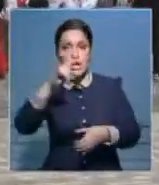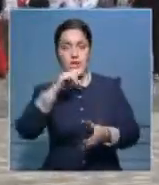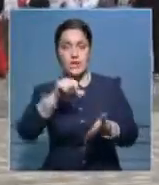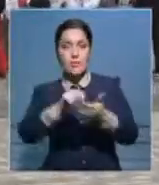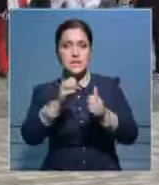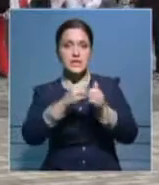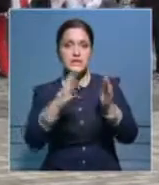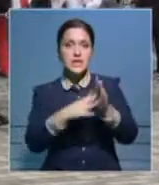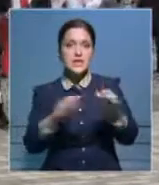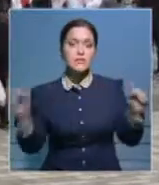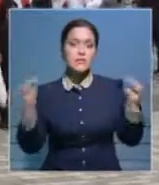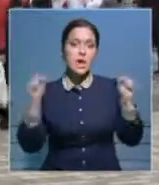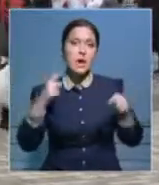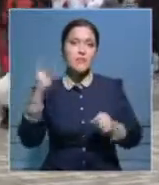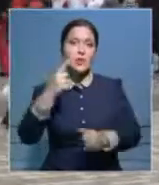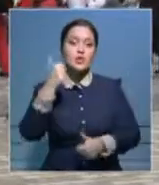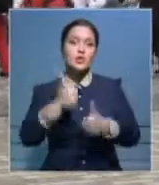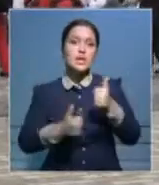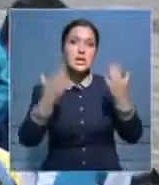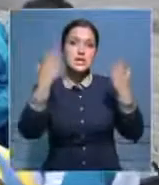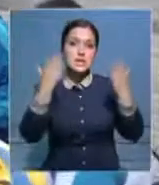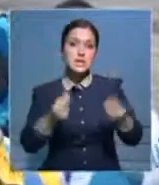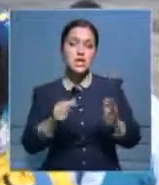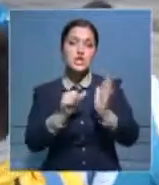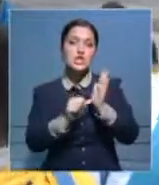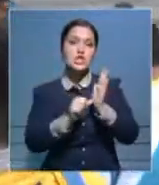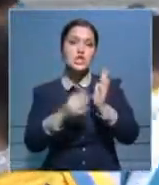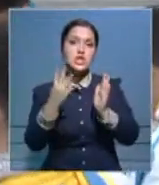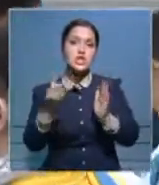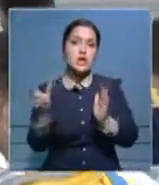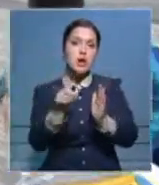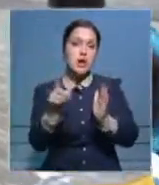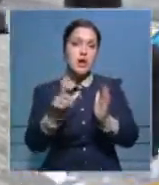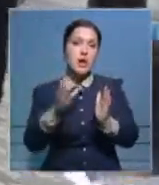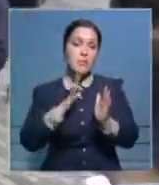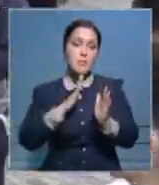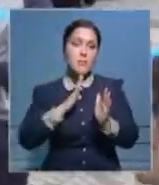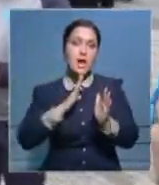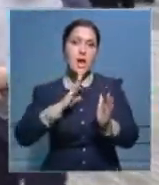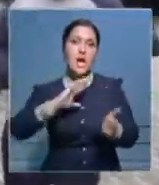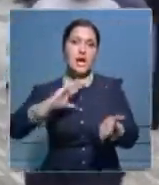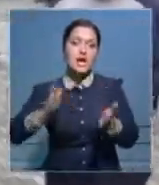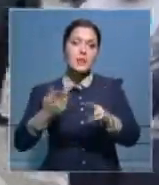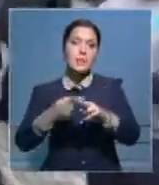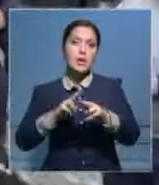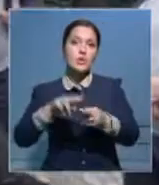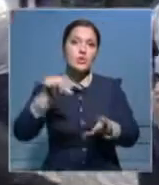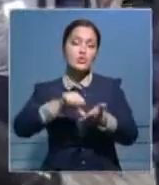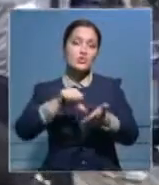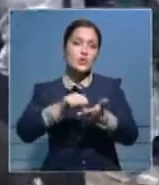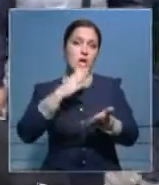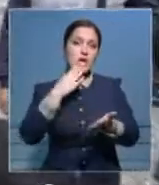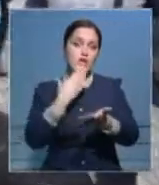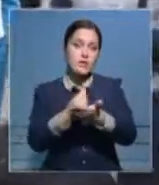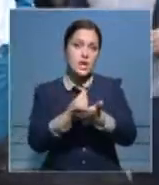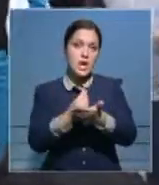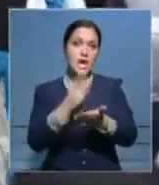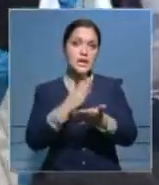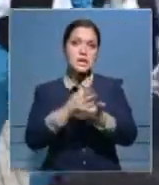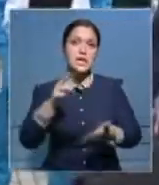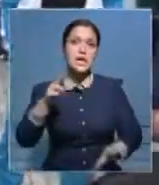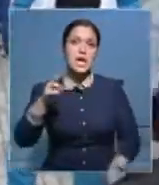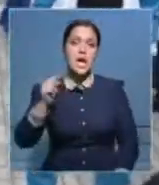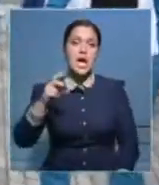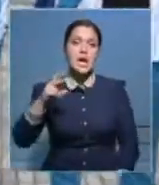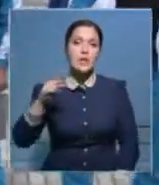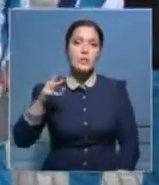представляет 19 спортсменов. Первый турнирный день прошло 64 поединка, а два из них с участием наших каратистов.